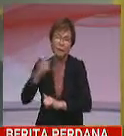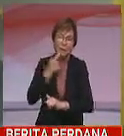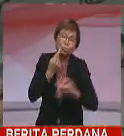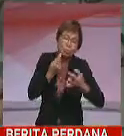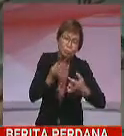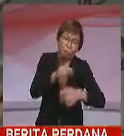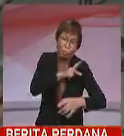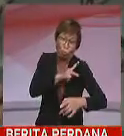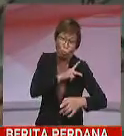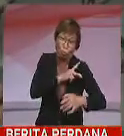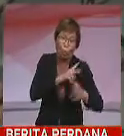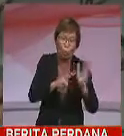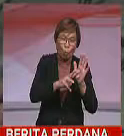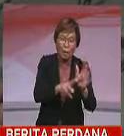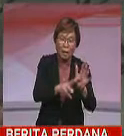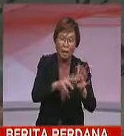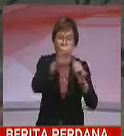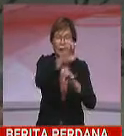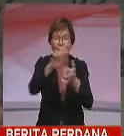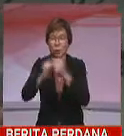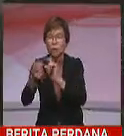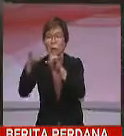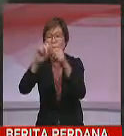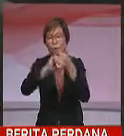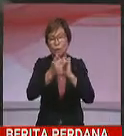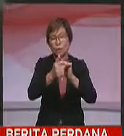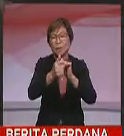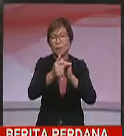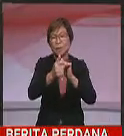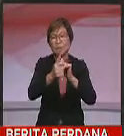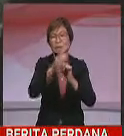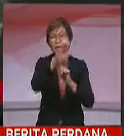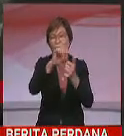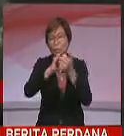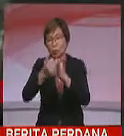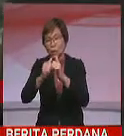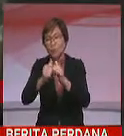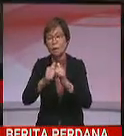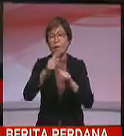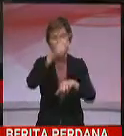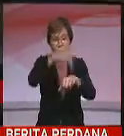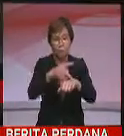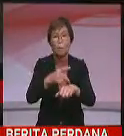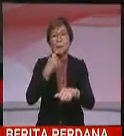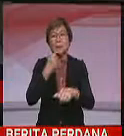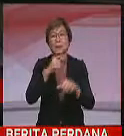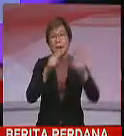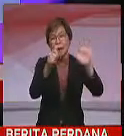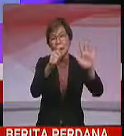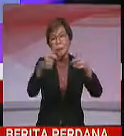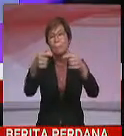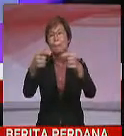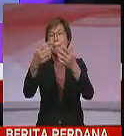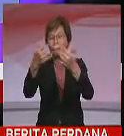yang juga ketua delegasi eukan Vietnam ke sukan C Filipina tahun lalu menyatakan enam permainan bakal Tarukan